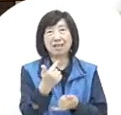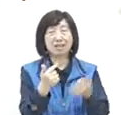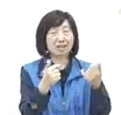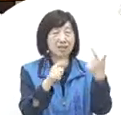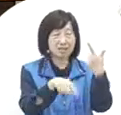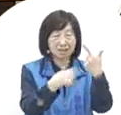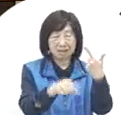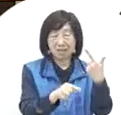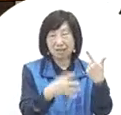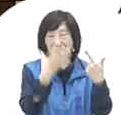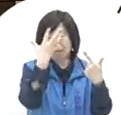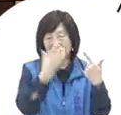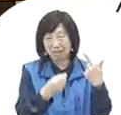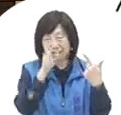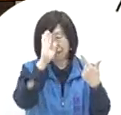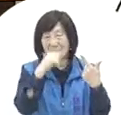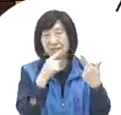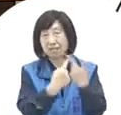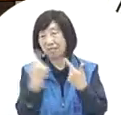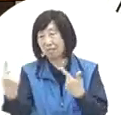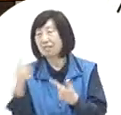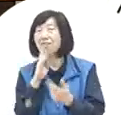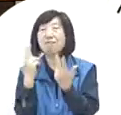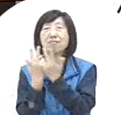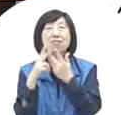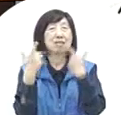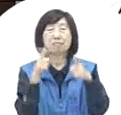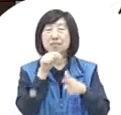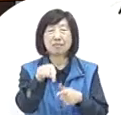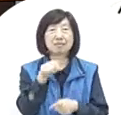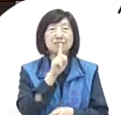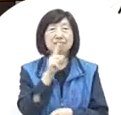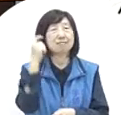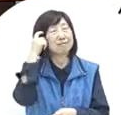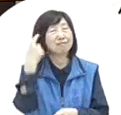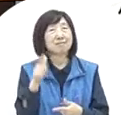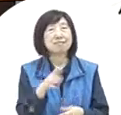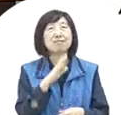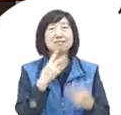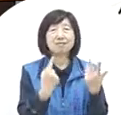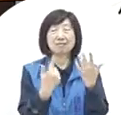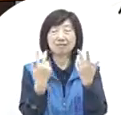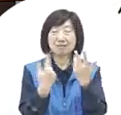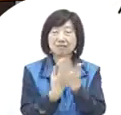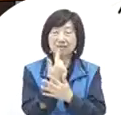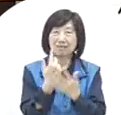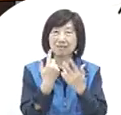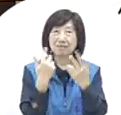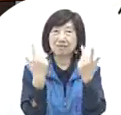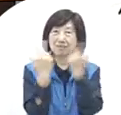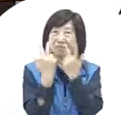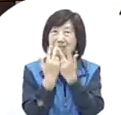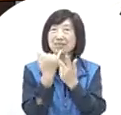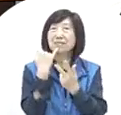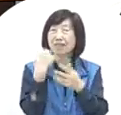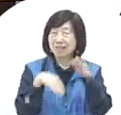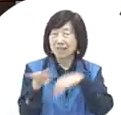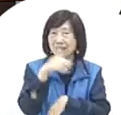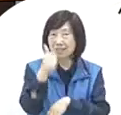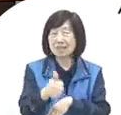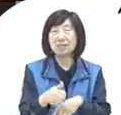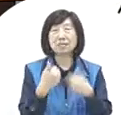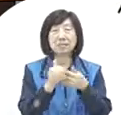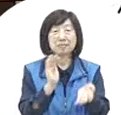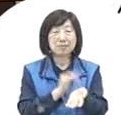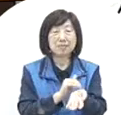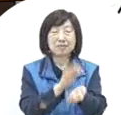就是新北市。我并不是说这个不好，我是说我们新北市可以做得更好。我们不要让这个治疗变成污名化，